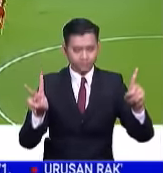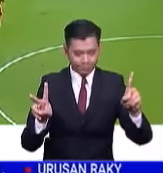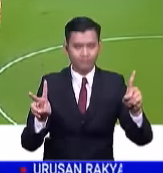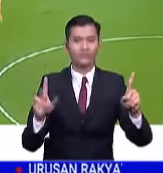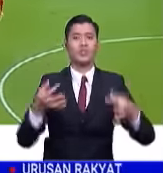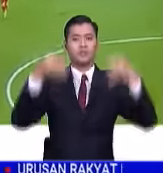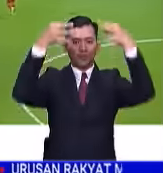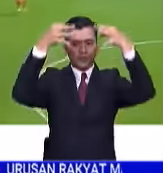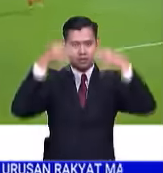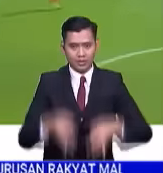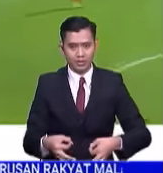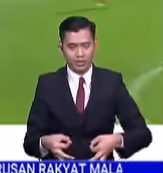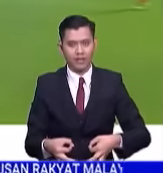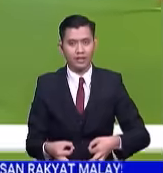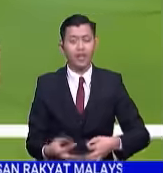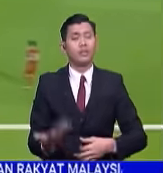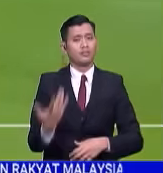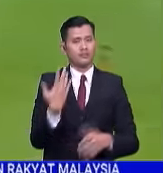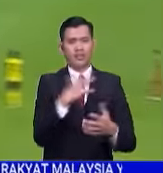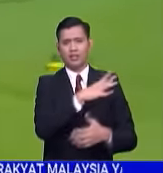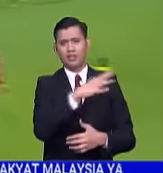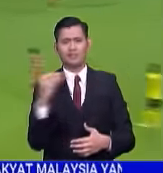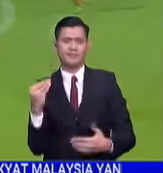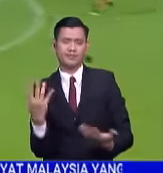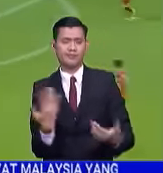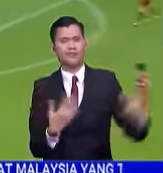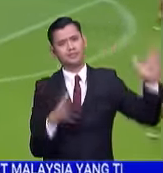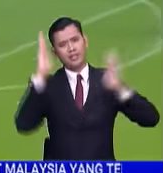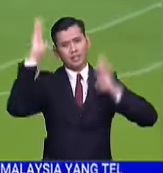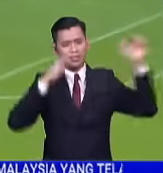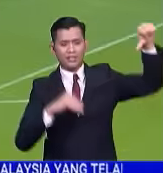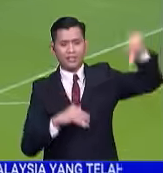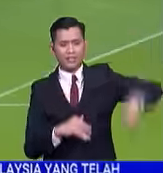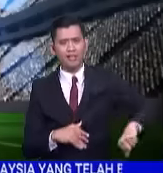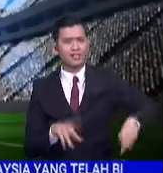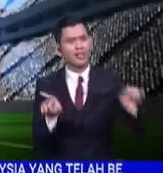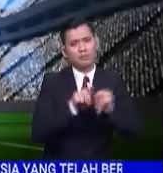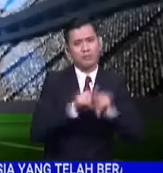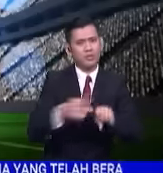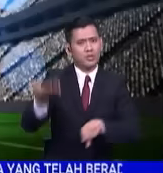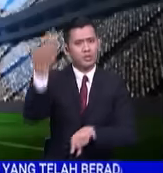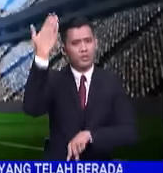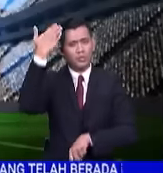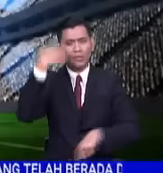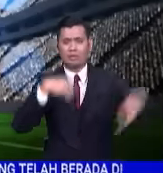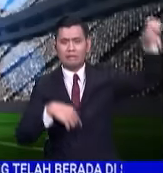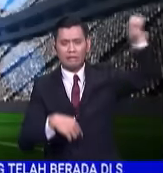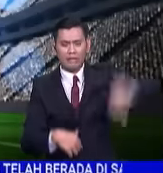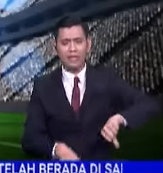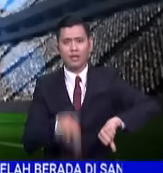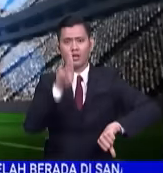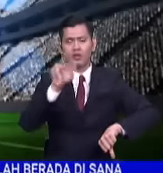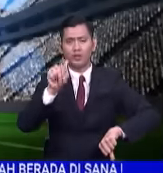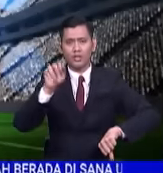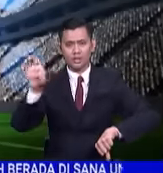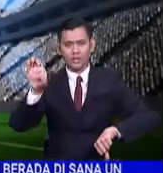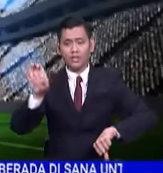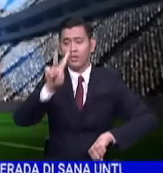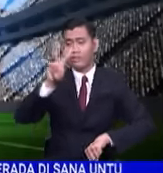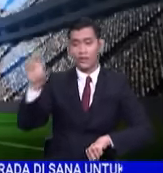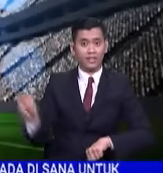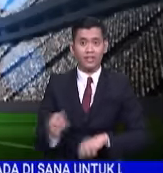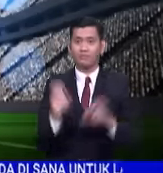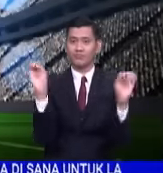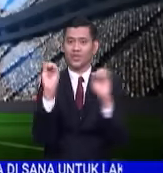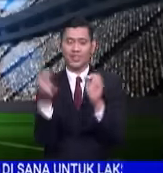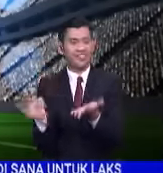itu selepas diaibkan 0-4 oleh Emirat Arab Bersatu UAE pada minggu lalu. Keputusan ini menyaksikan Vietnam yang mengekalkan rekod tanpa kalah